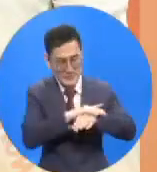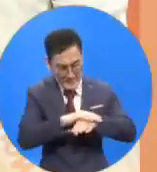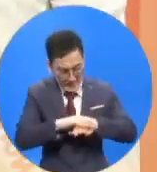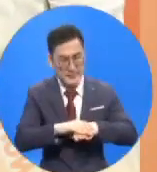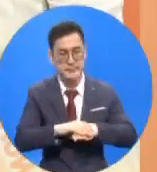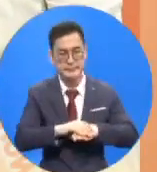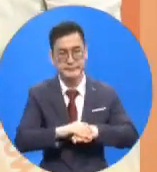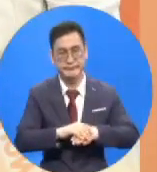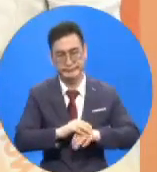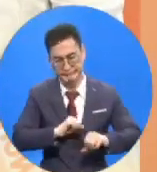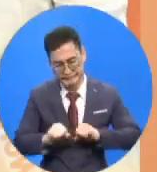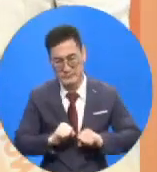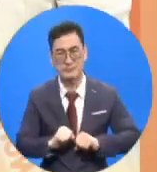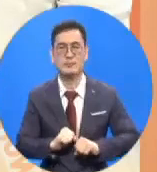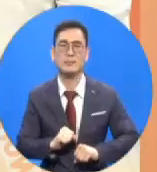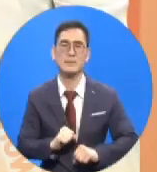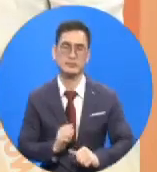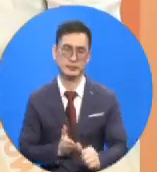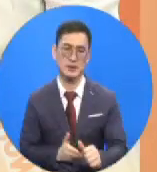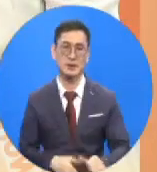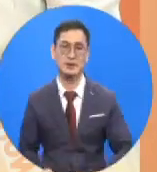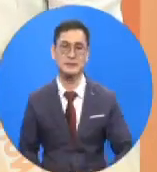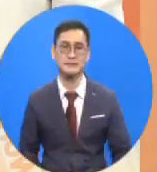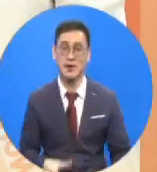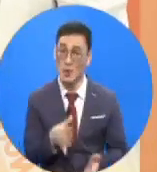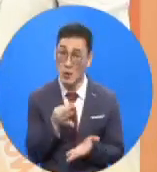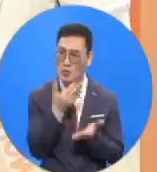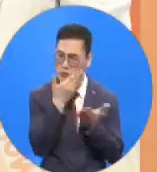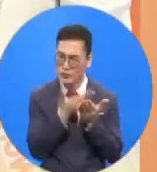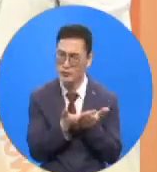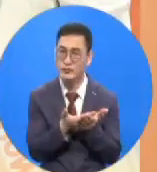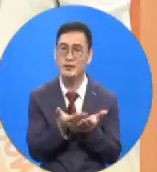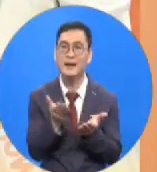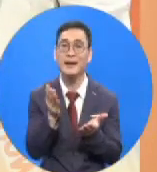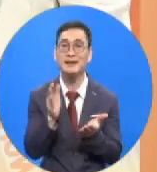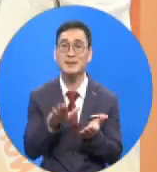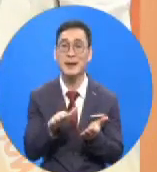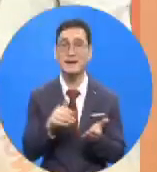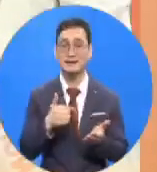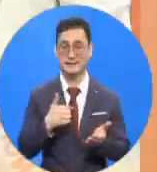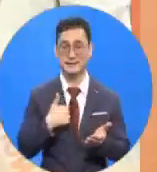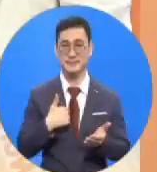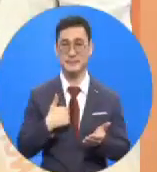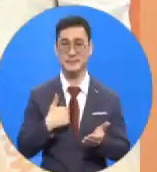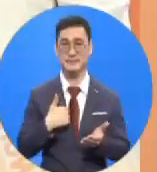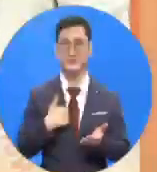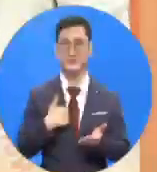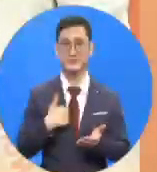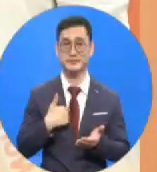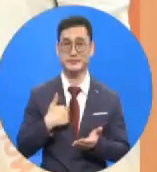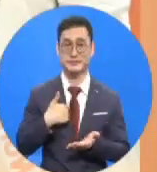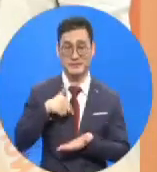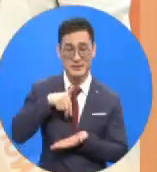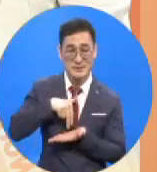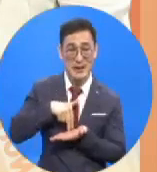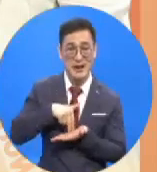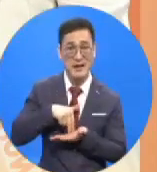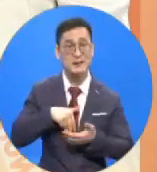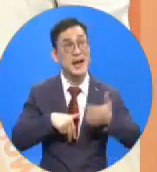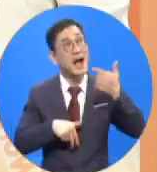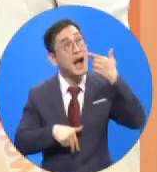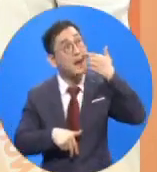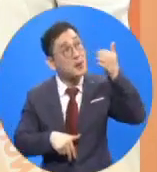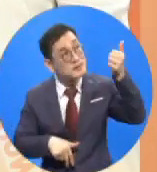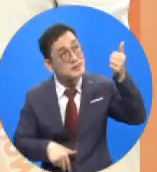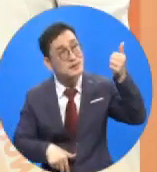했으면 좋겠다 생각이 들어요 굴러 보니 중요하죠 그렇지만 본인의 어떤 위치를 찌 누구의 자녀 냐 그